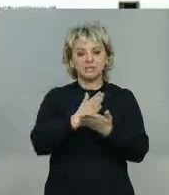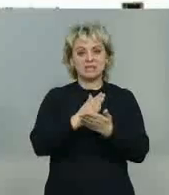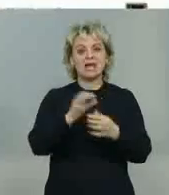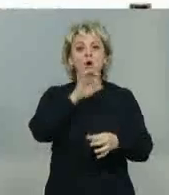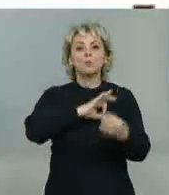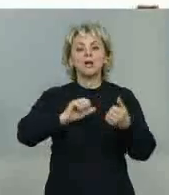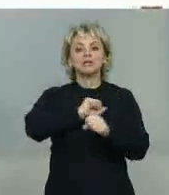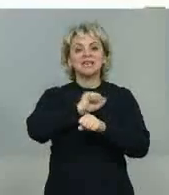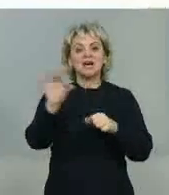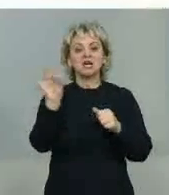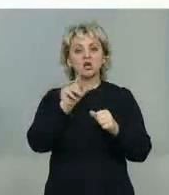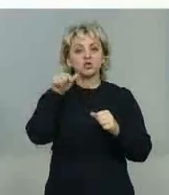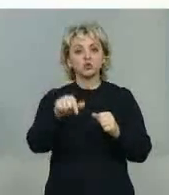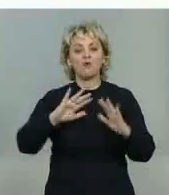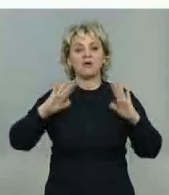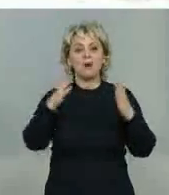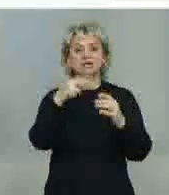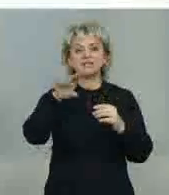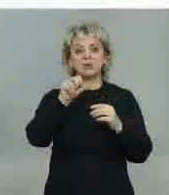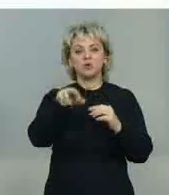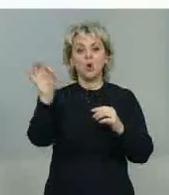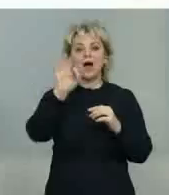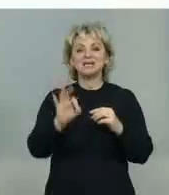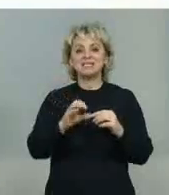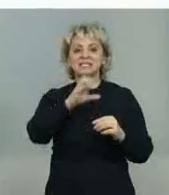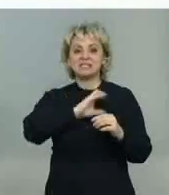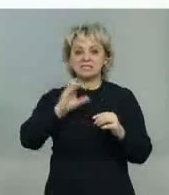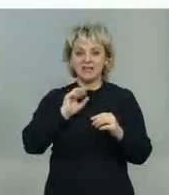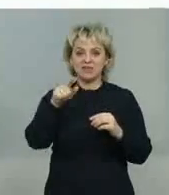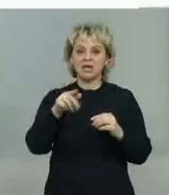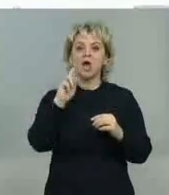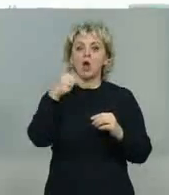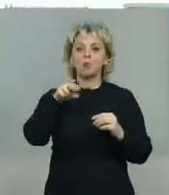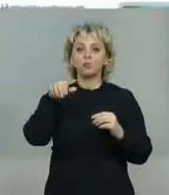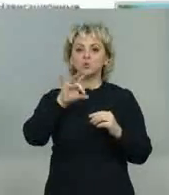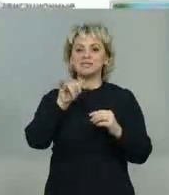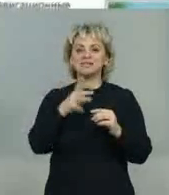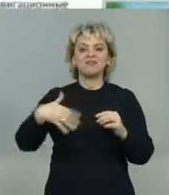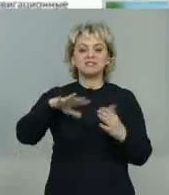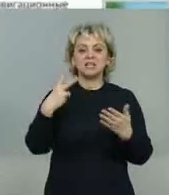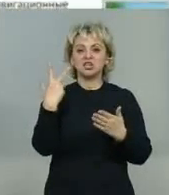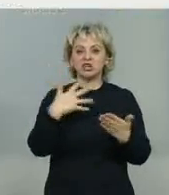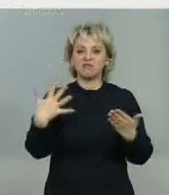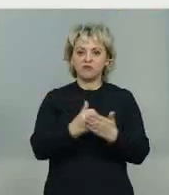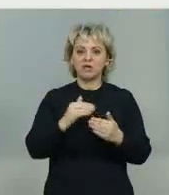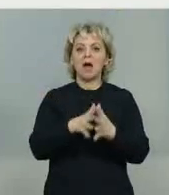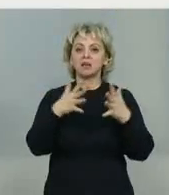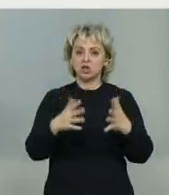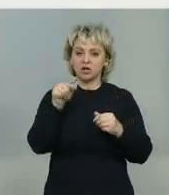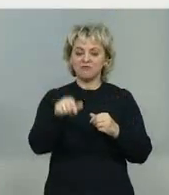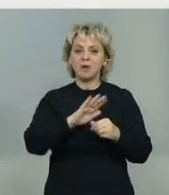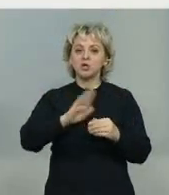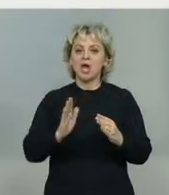Проекты победителей Ростова – парки Сабино, Осенний и сквер Северный на Капустино. Все три выиграли с небольшим отрывом.